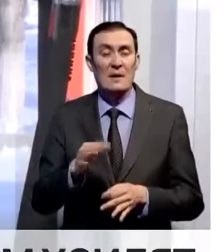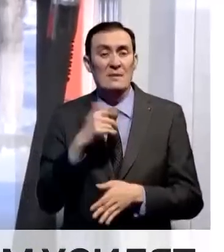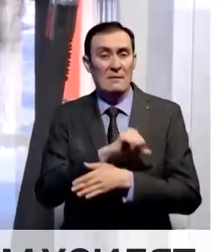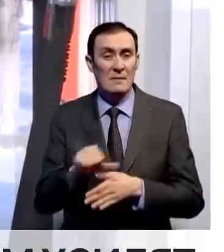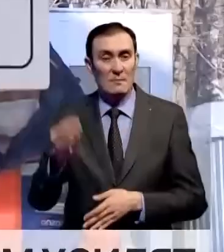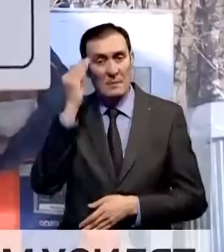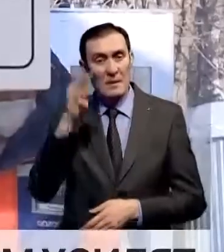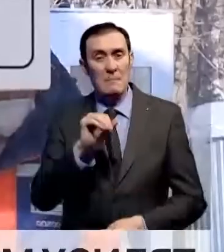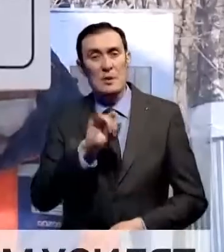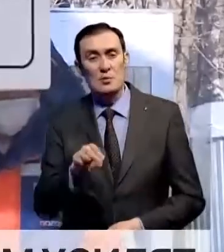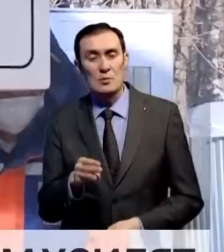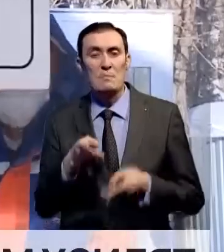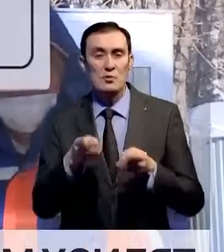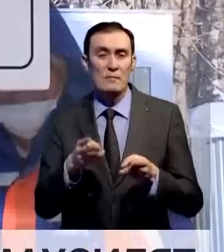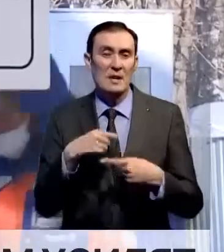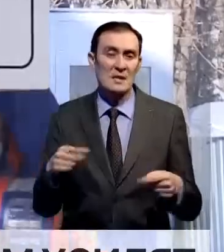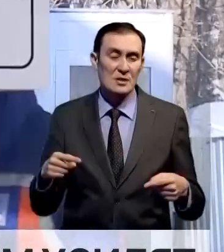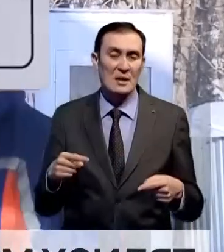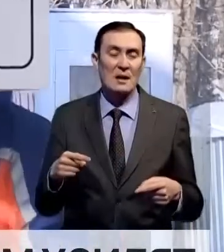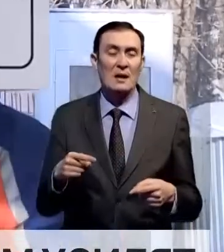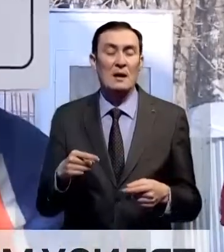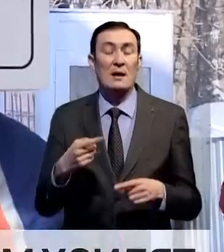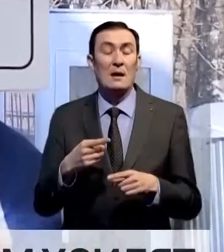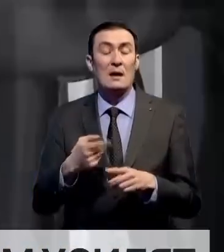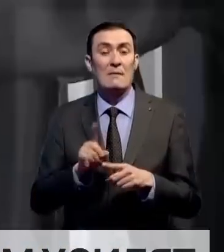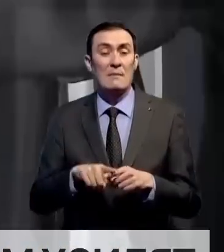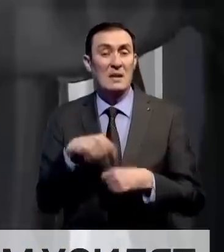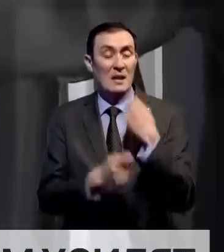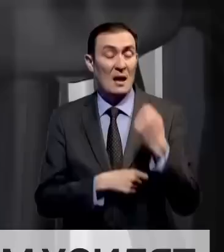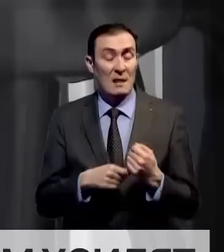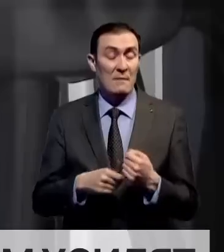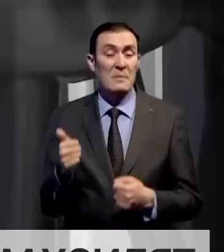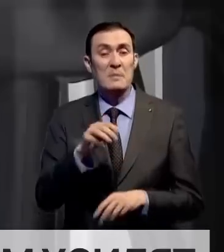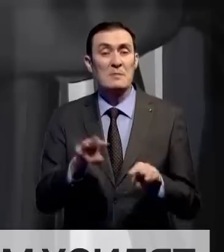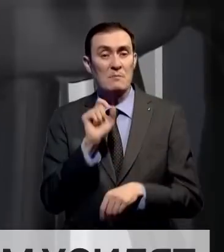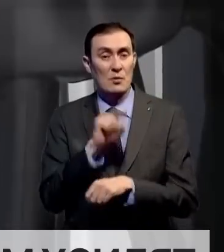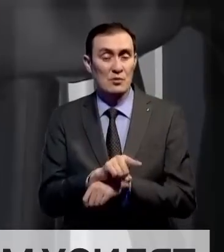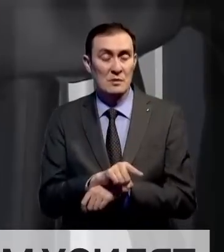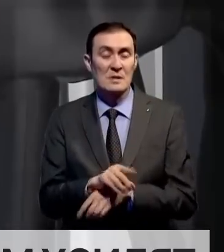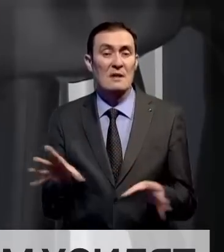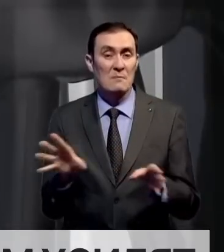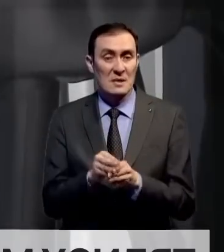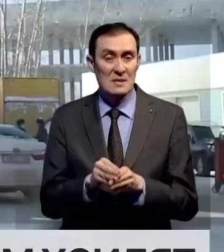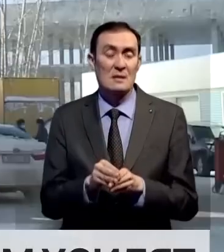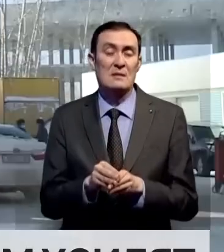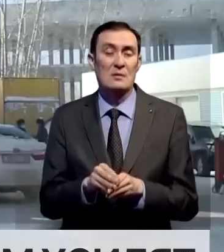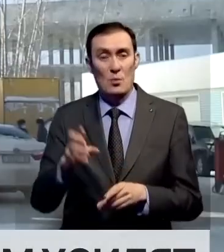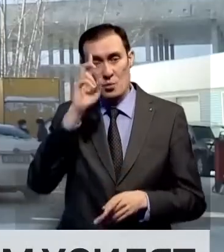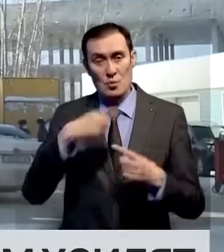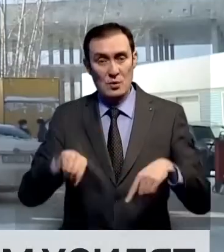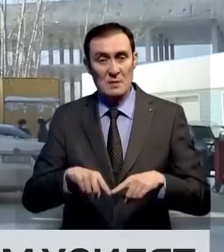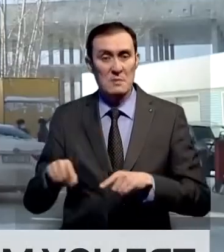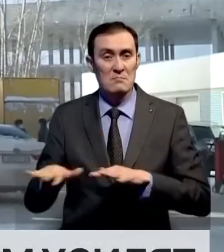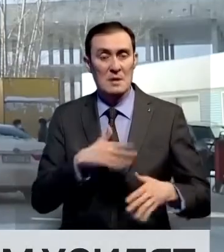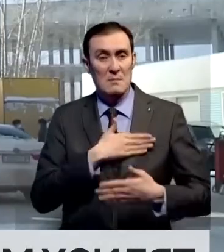под видом мазута, печного топлива и различных растворителей. Алихан Смаилов поручил Минэнерго совместно с заинтересованными